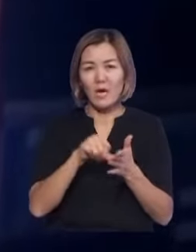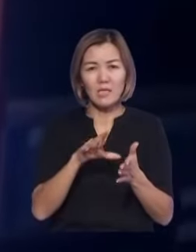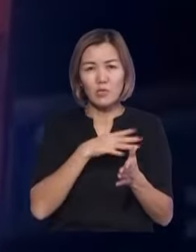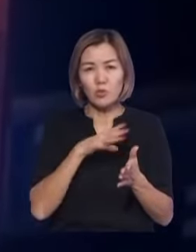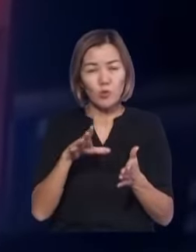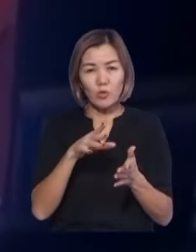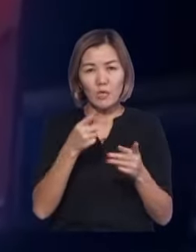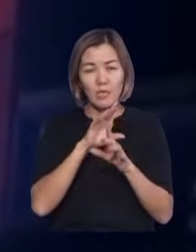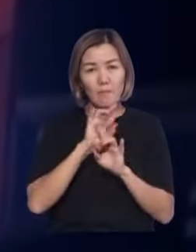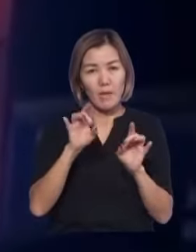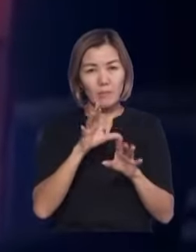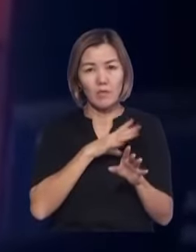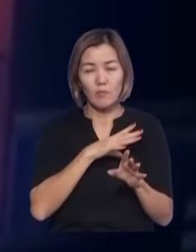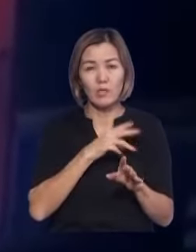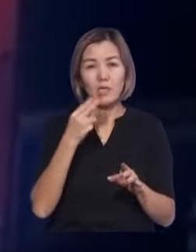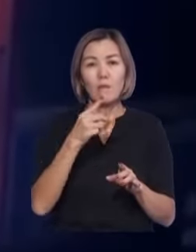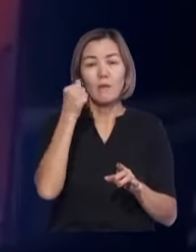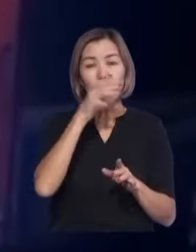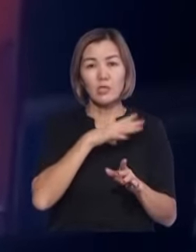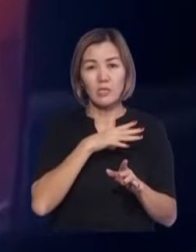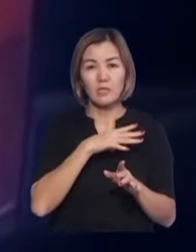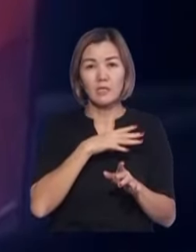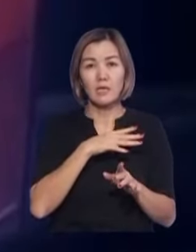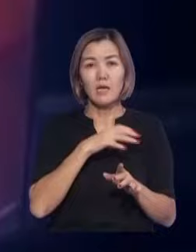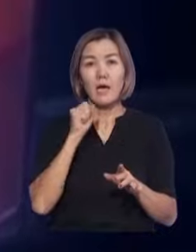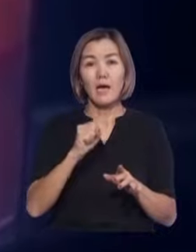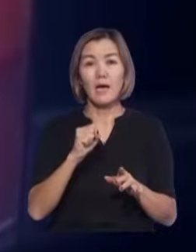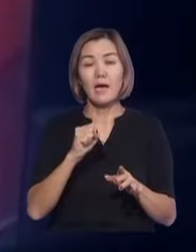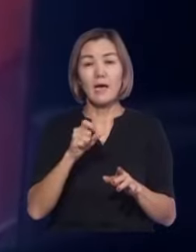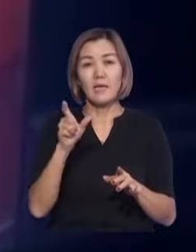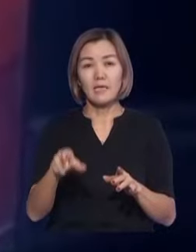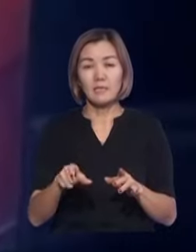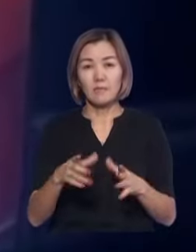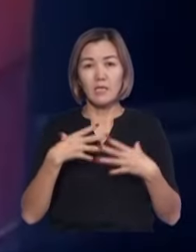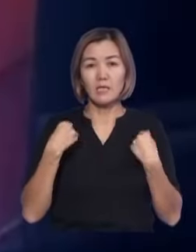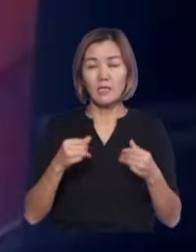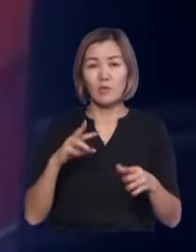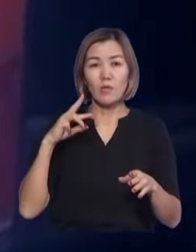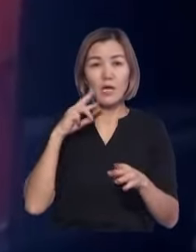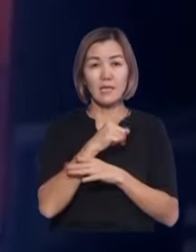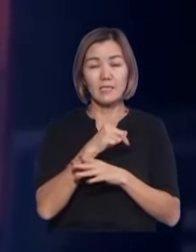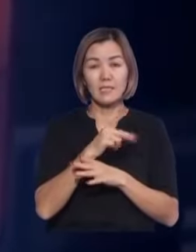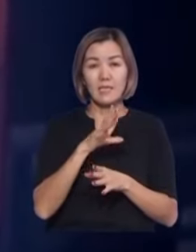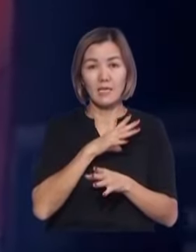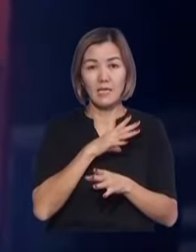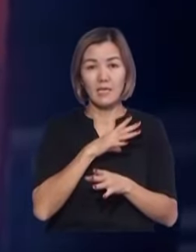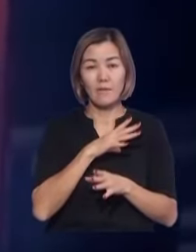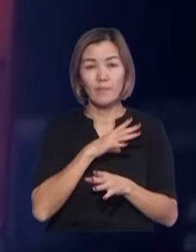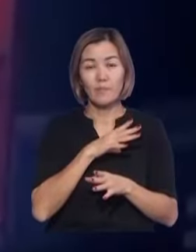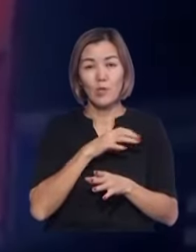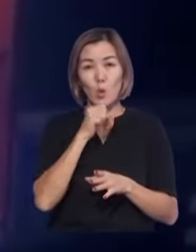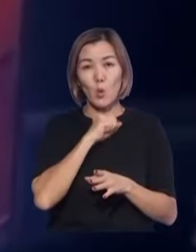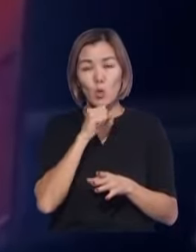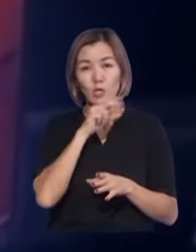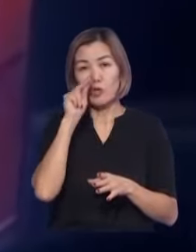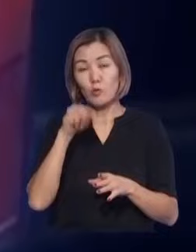екенін мәлімдеген еді. Ол 2021 жылдың маусымында Ай есімді азаматтың денсаулығына қасақана ауыр зиян келтіріп, оны ұрлады деген